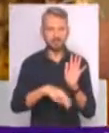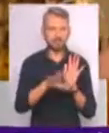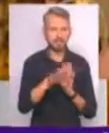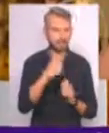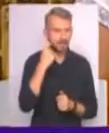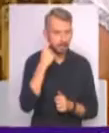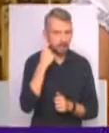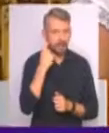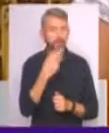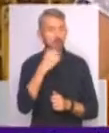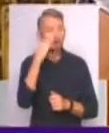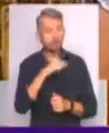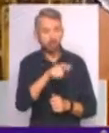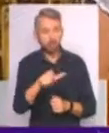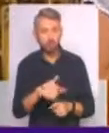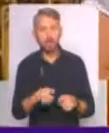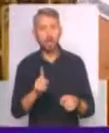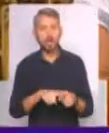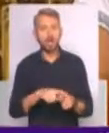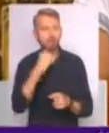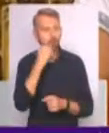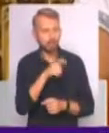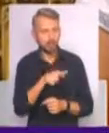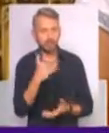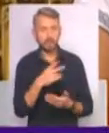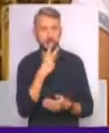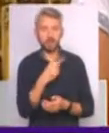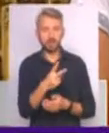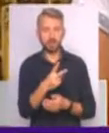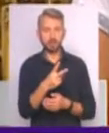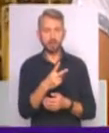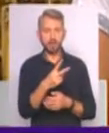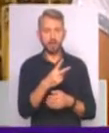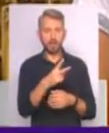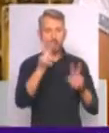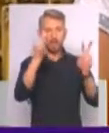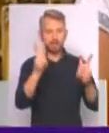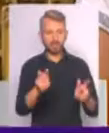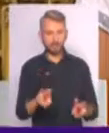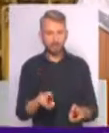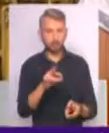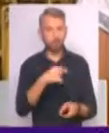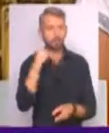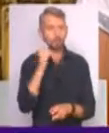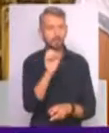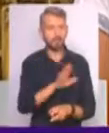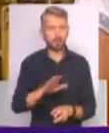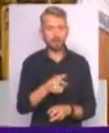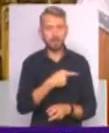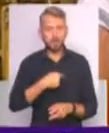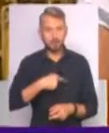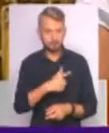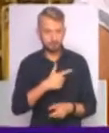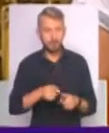70-75, для пожилих, это пожилые. Если посмотреть классификацию по возрастам европейскую, мы – это